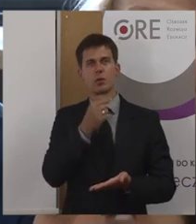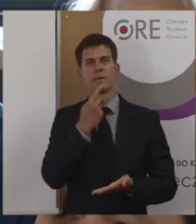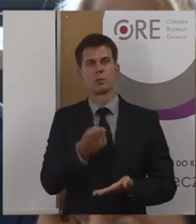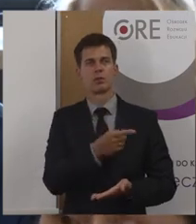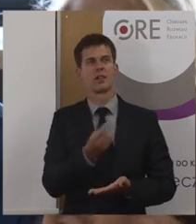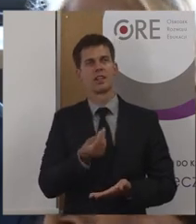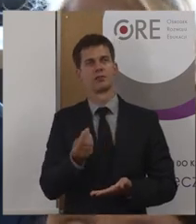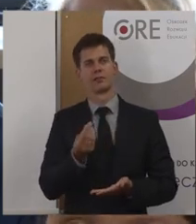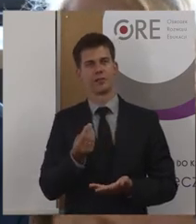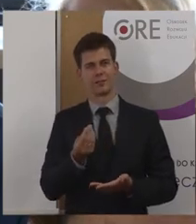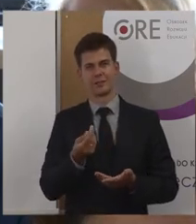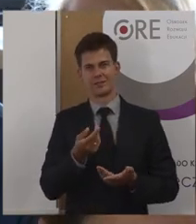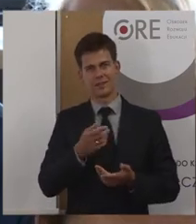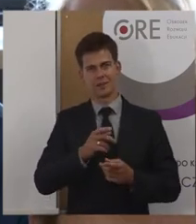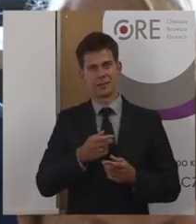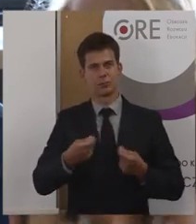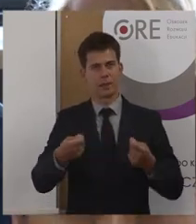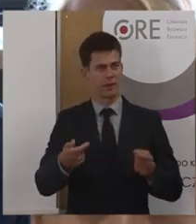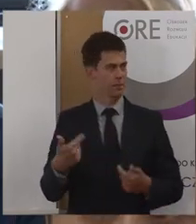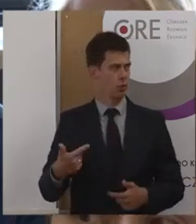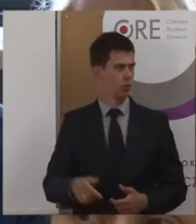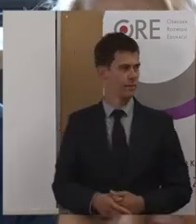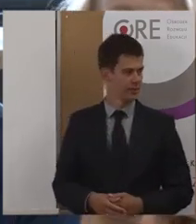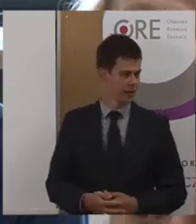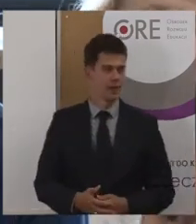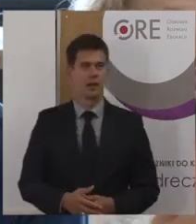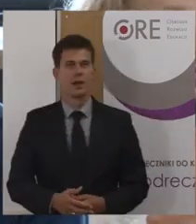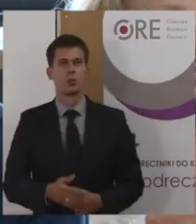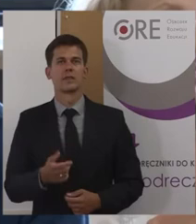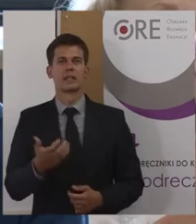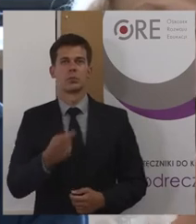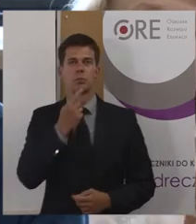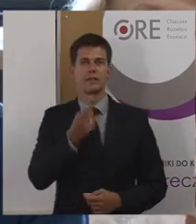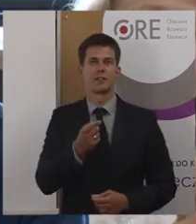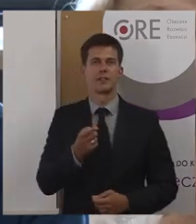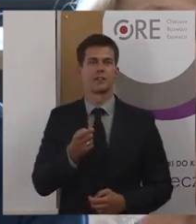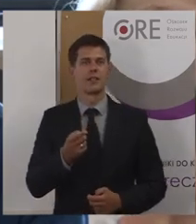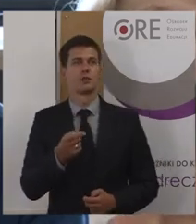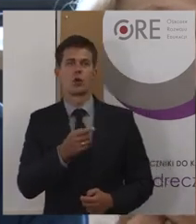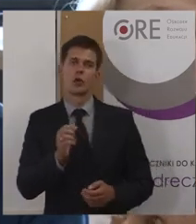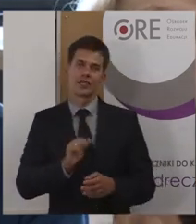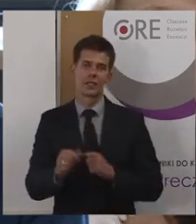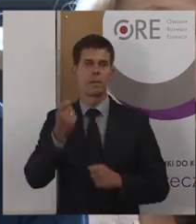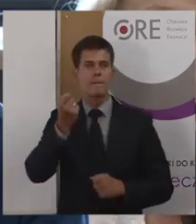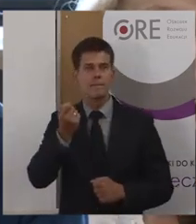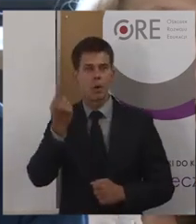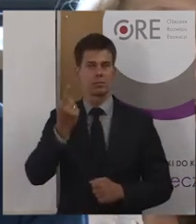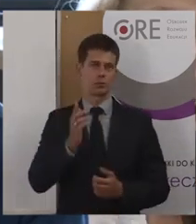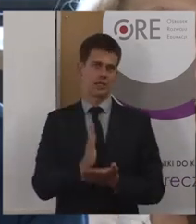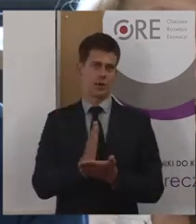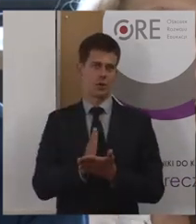produkt komercyjny, jeszcze nie wchodzi na rynek, ale to, co chcę powiedzieć, co można by było zastosować jako pomysł do tego